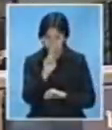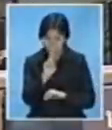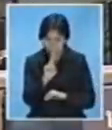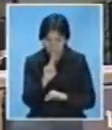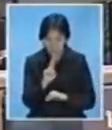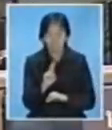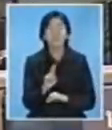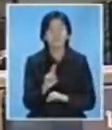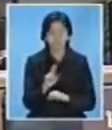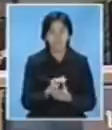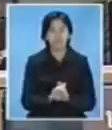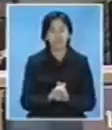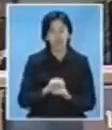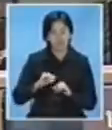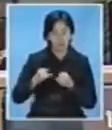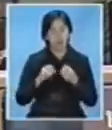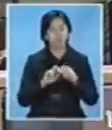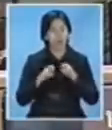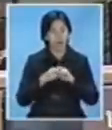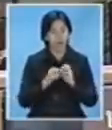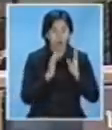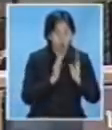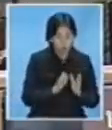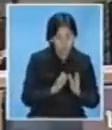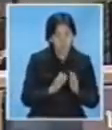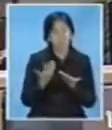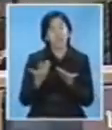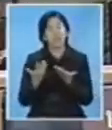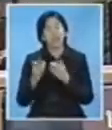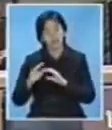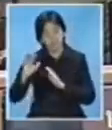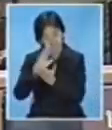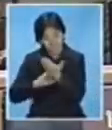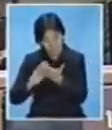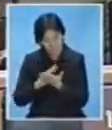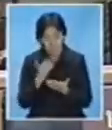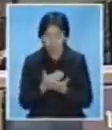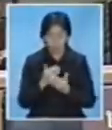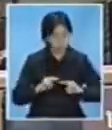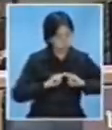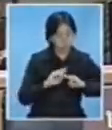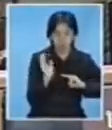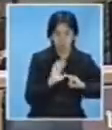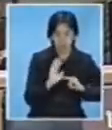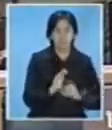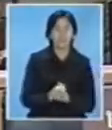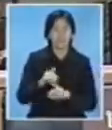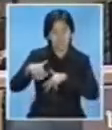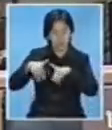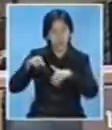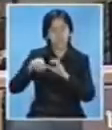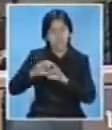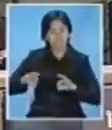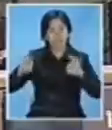ผลประโยชน์ขัดแย้งระหว่างบุคคลกับผลประโยชน์ของประเทศชาติอันนี้เป็นประเด็นที่สำคัญที่สุดค่